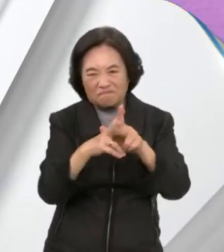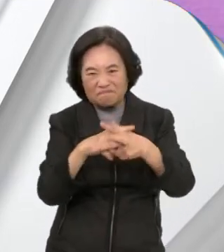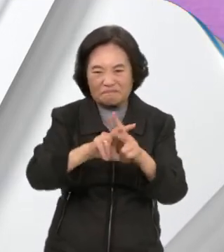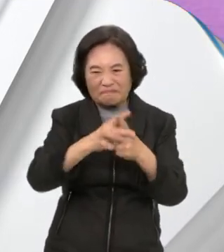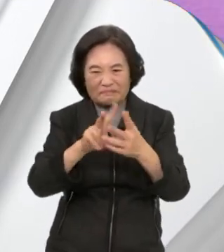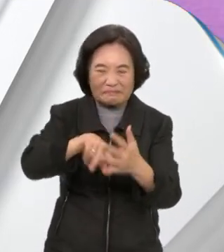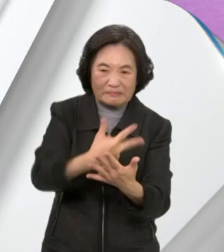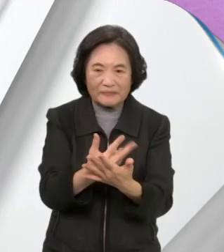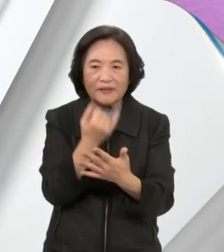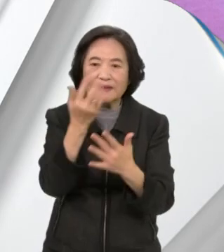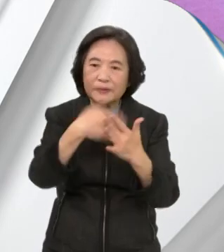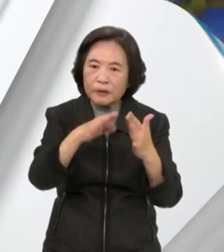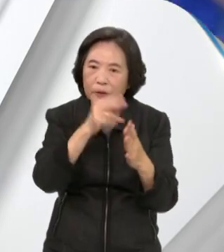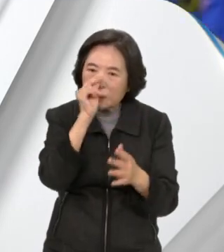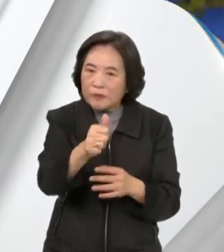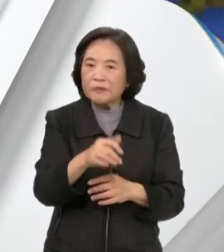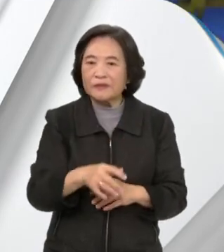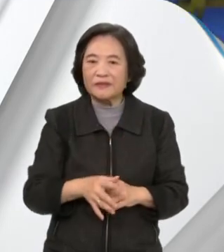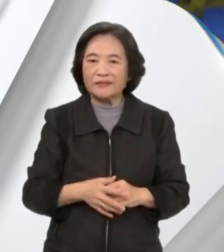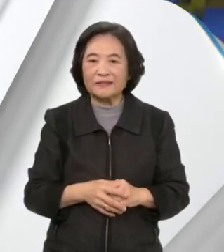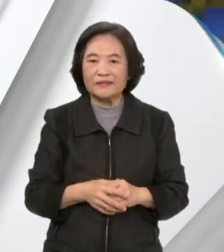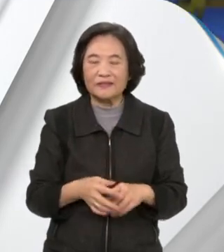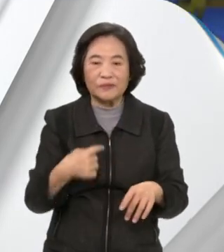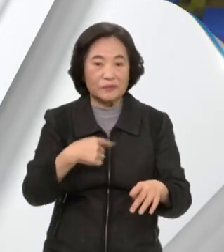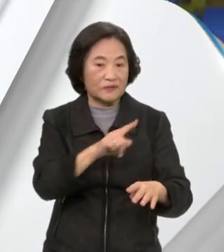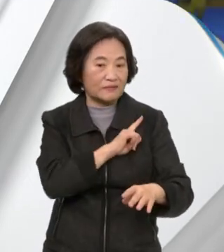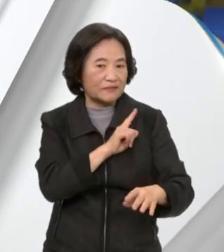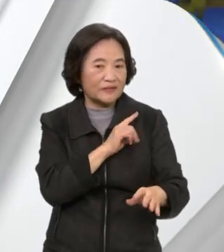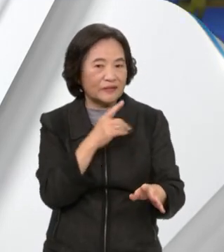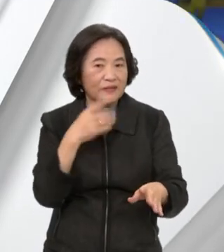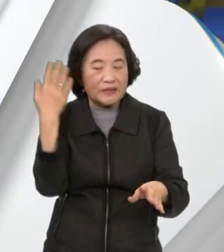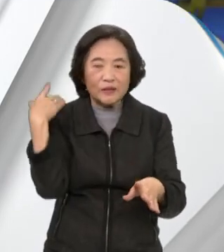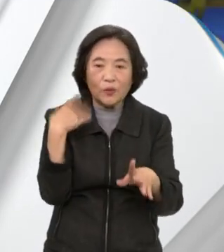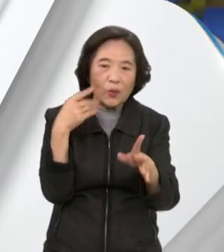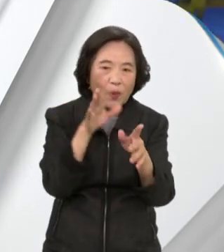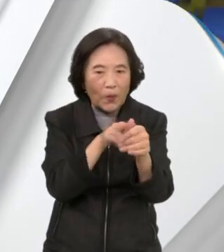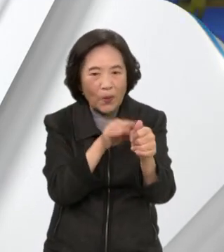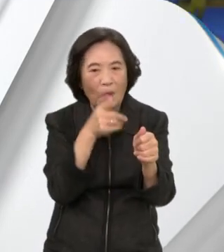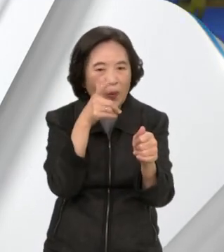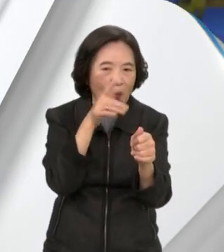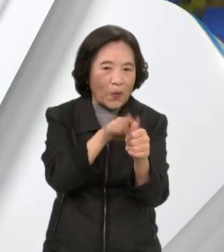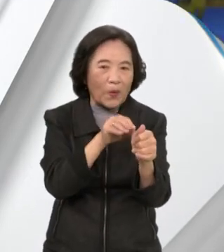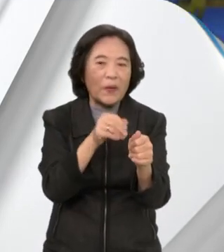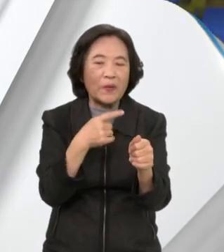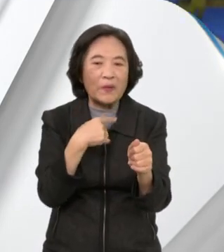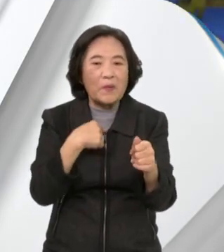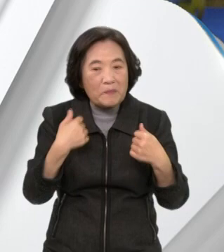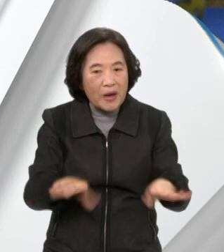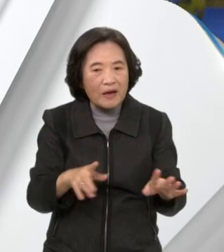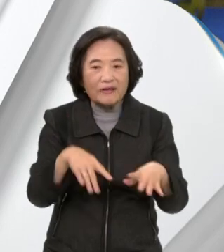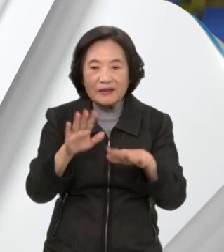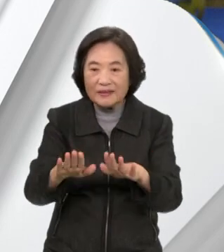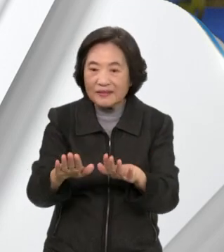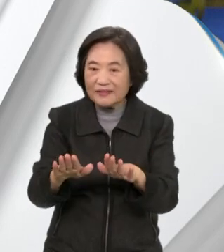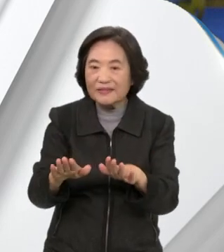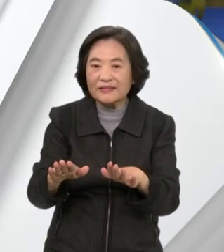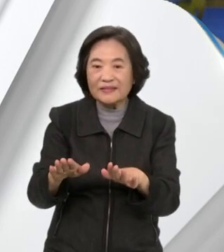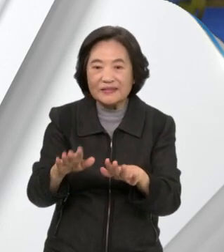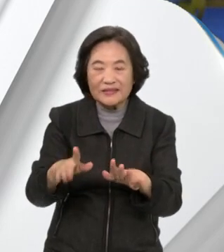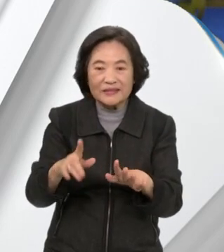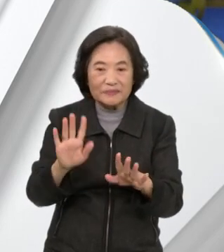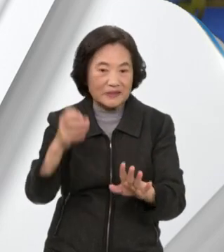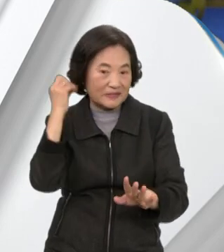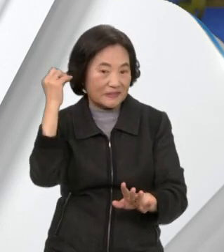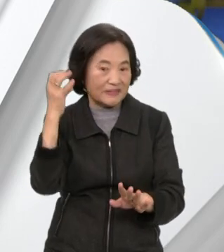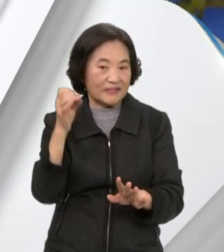得变作好教的特色。 自己也会用自己所学到、所看到的经历，那以及现在比较流行